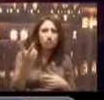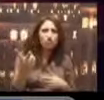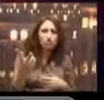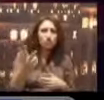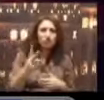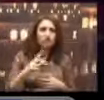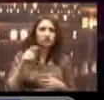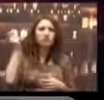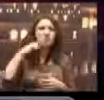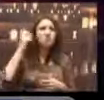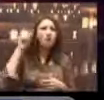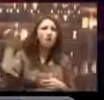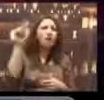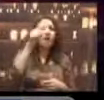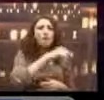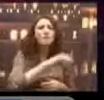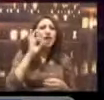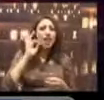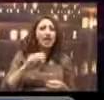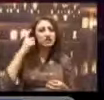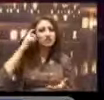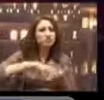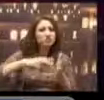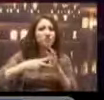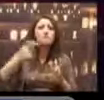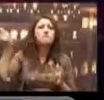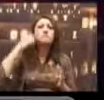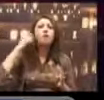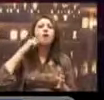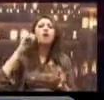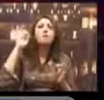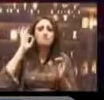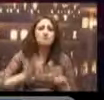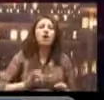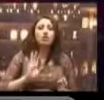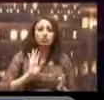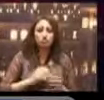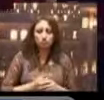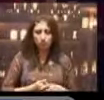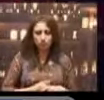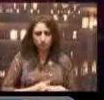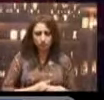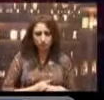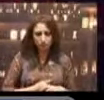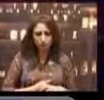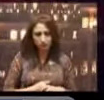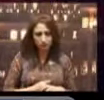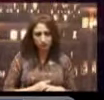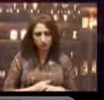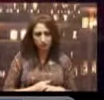الموضوع ماشي ببلطجه ومش هيتحل غير ببلطجه. وكان مصر على جمله انا حتى جت على لساني في الفيلم، لما